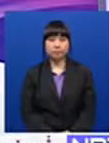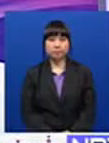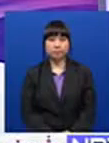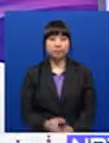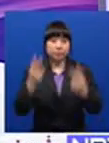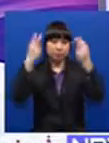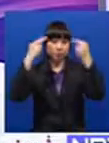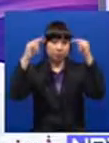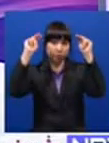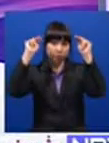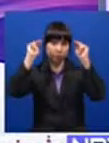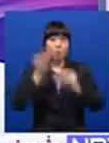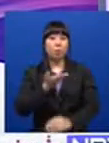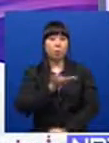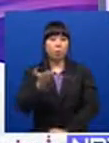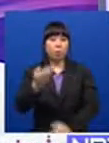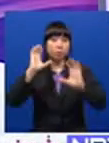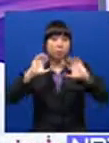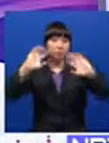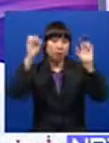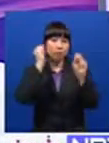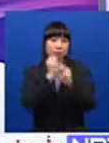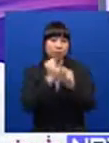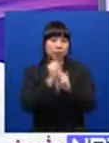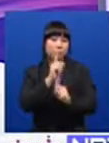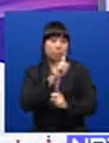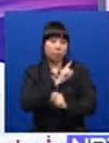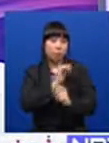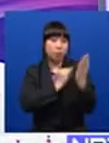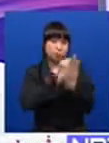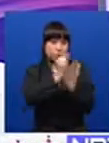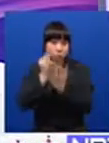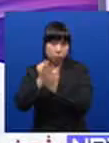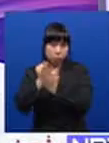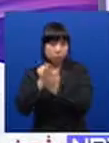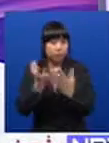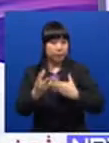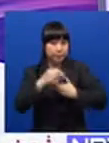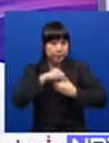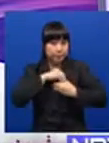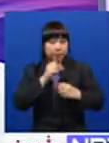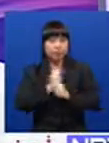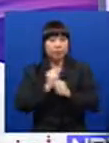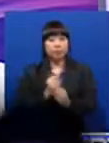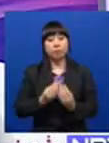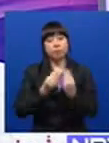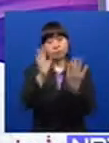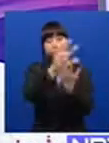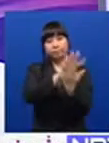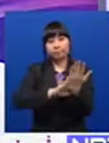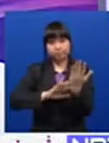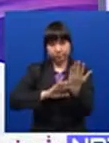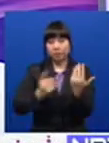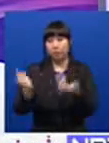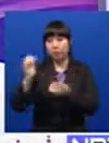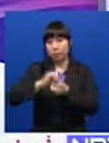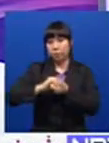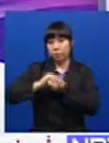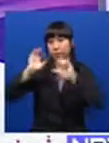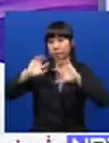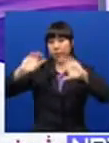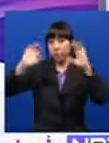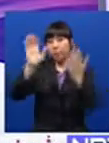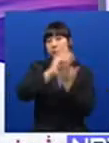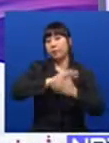นายกรัฐมนตรีขอให้ข้าราชการปฏิบัติหน้าที่บนความถูกต้องและยึดมั่นในอุดมการณ์ทำงานเพื่อประเทศพร้อมร่วมมือกับรัฐบาลนำ